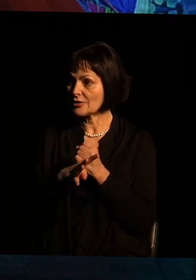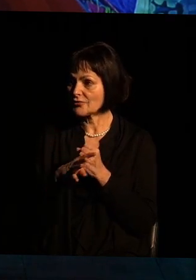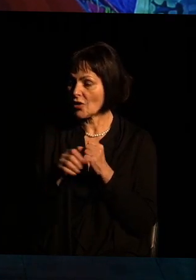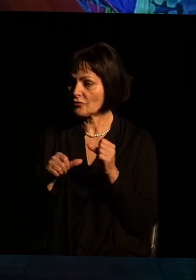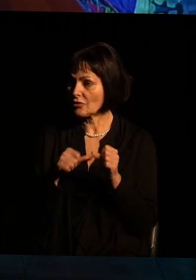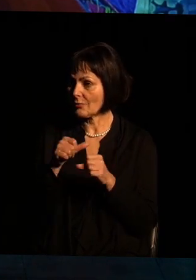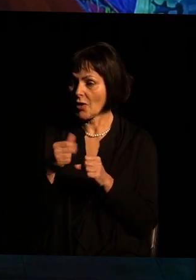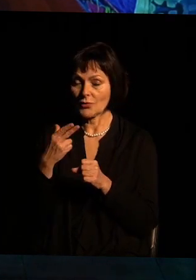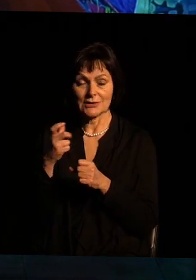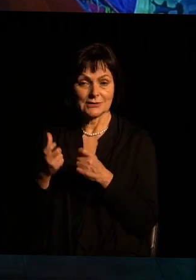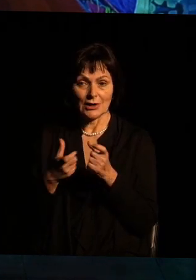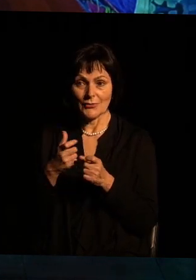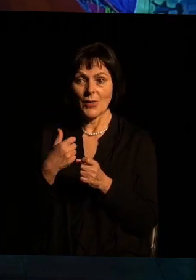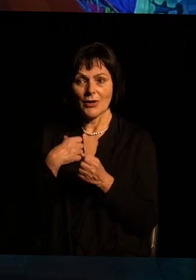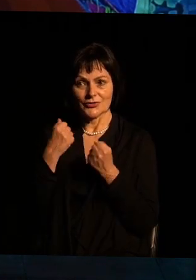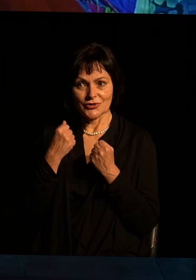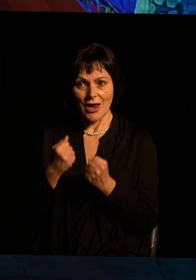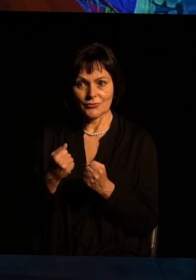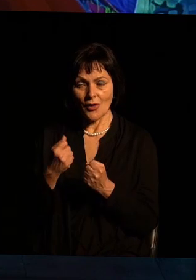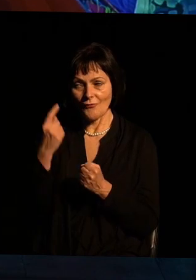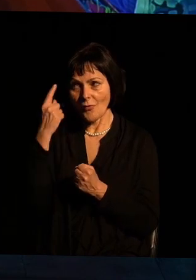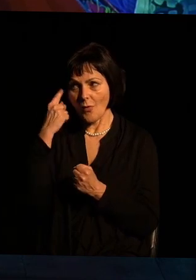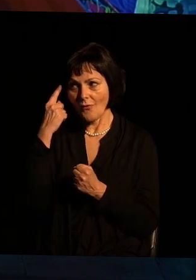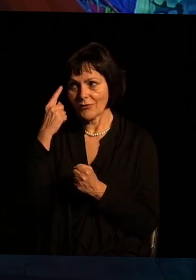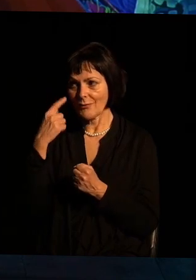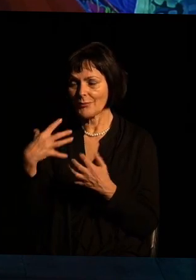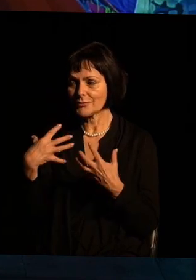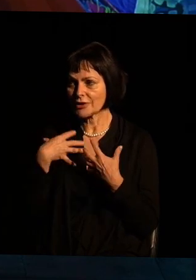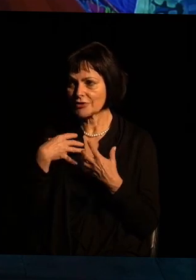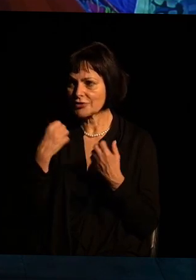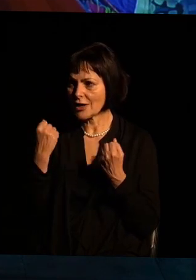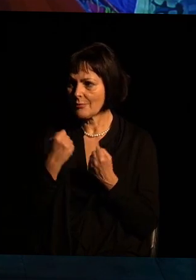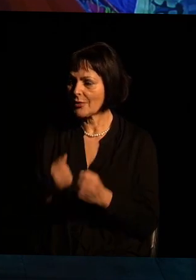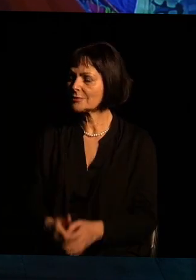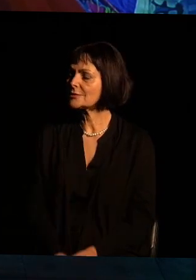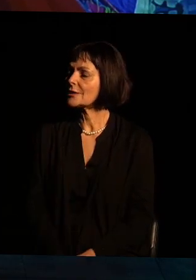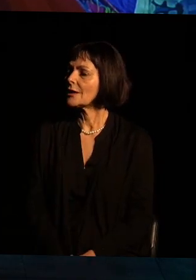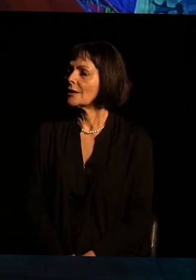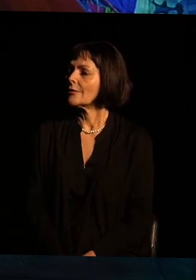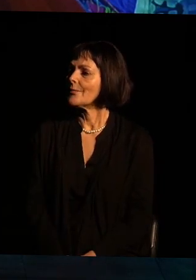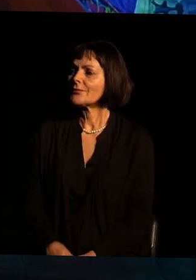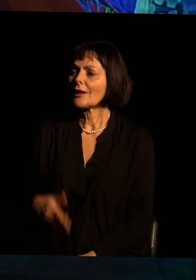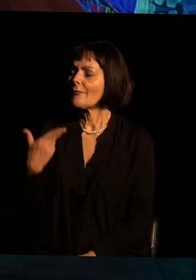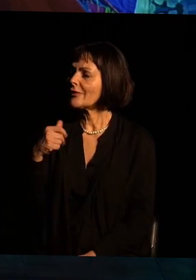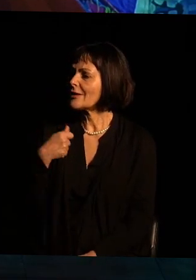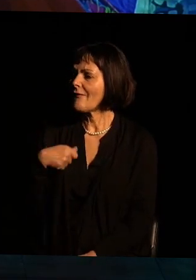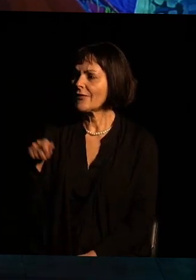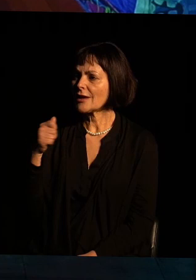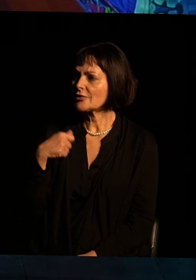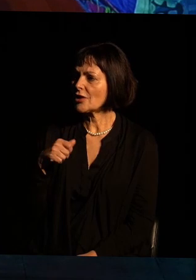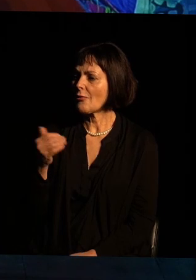prawie się nic nie działo, więc to jednak ciężko to ułożyć sobie w głowie, prawda, po takich przeżyciach. No tak, nie wyjeżdżałem wtedy